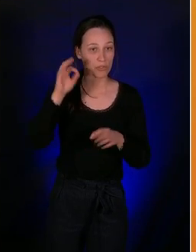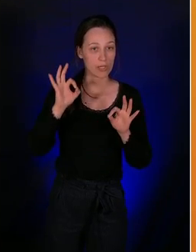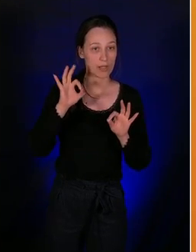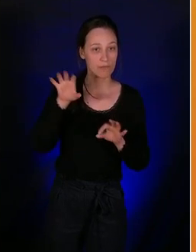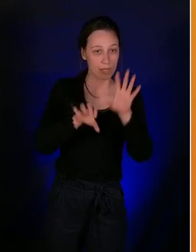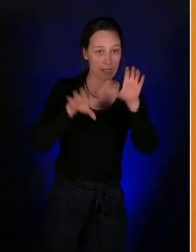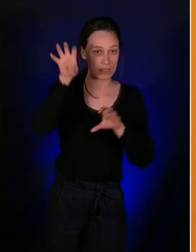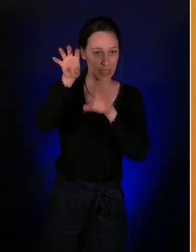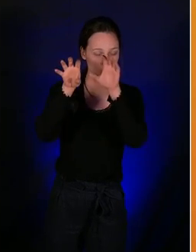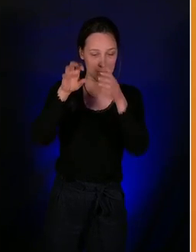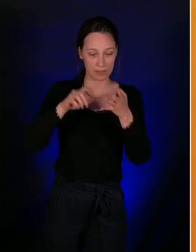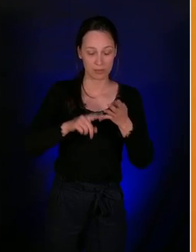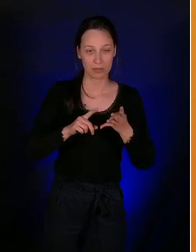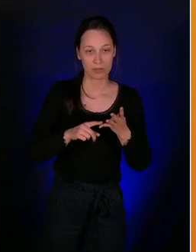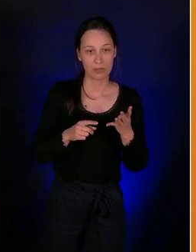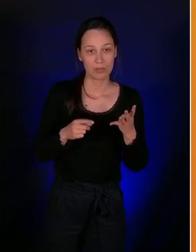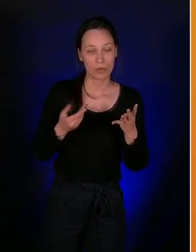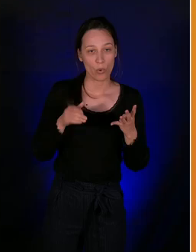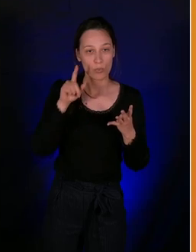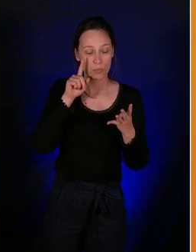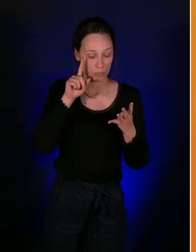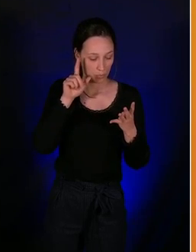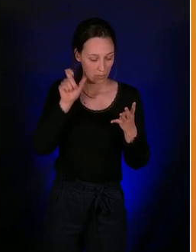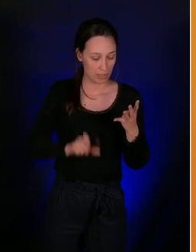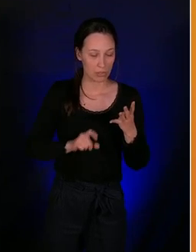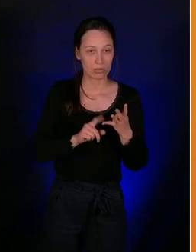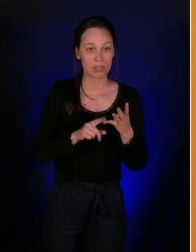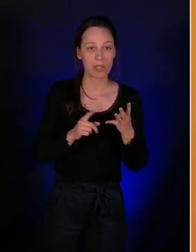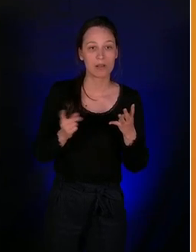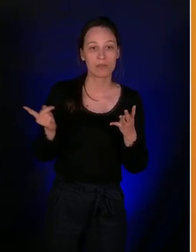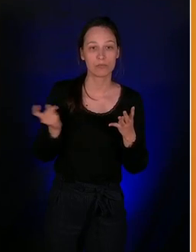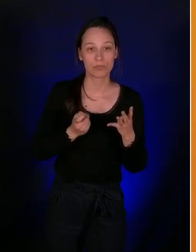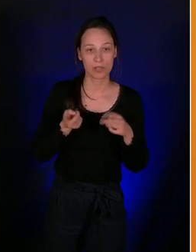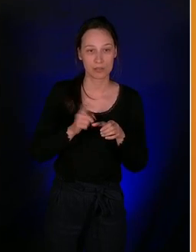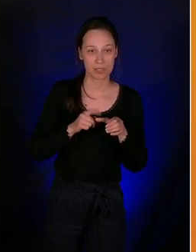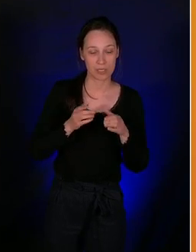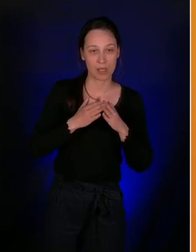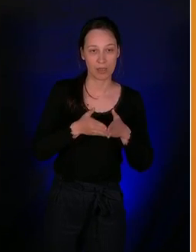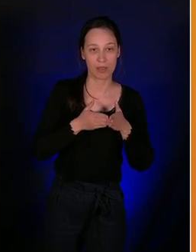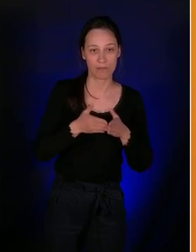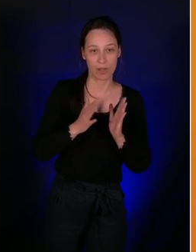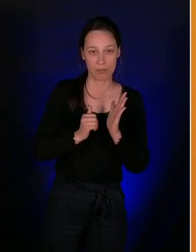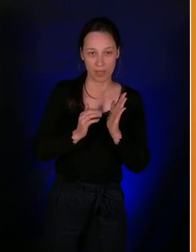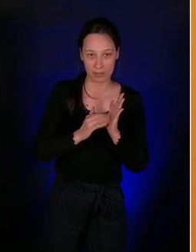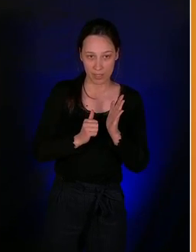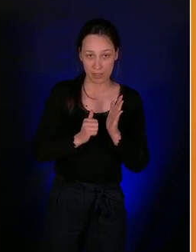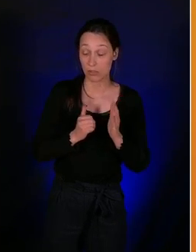qui est du syndicat de la réparation navale de Marseille. Donc installez-vous à la tribune, s'il vous plaît, camarades.